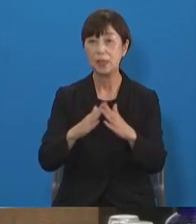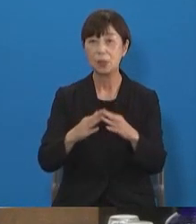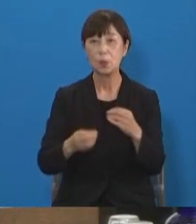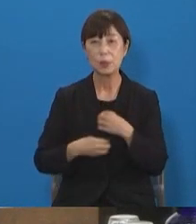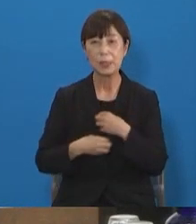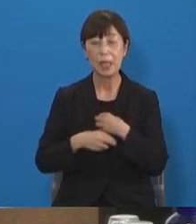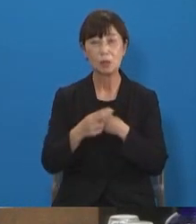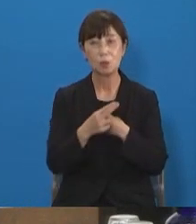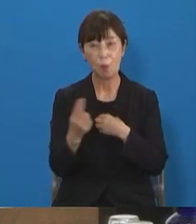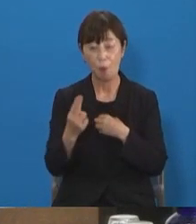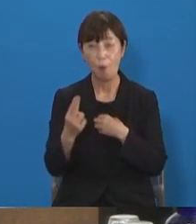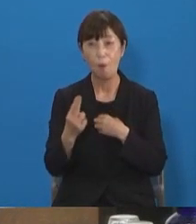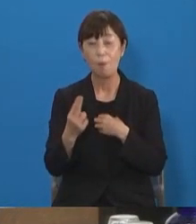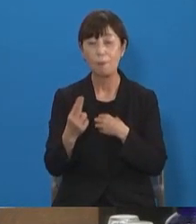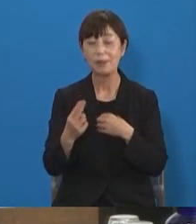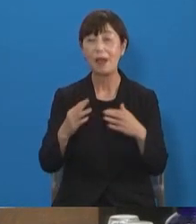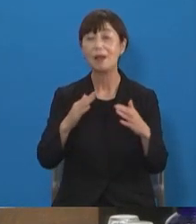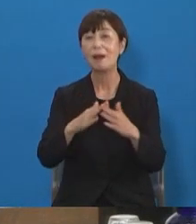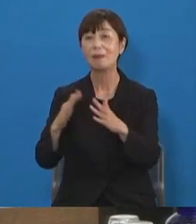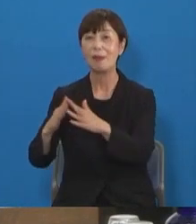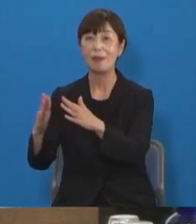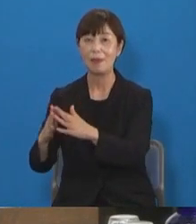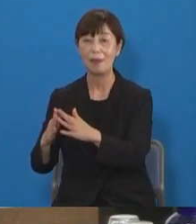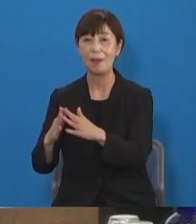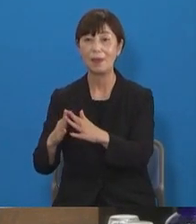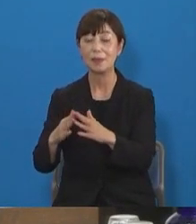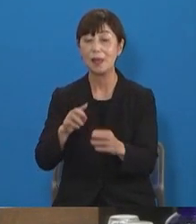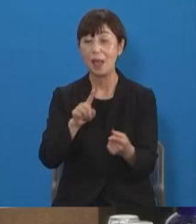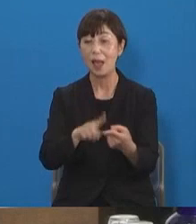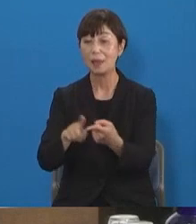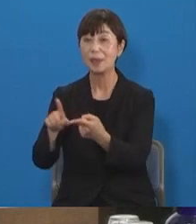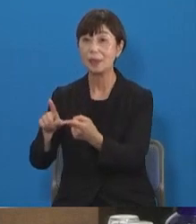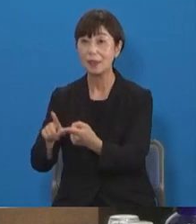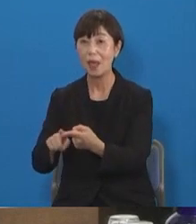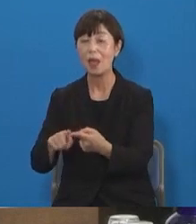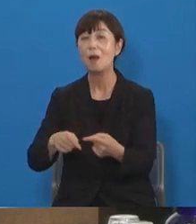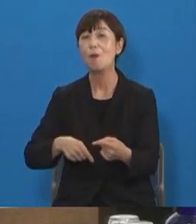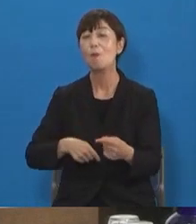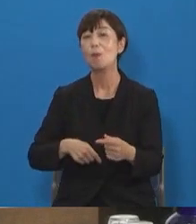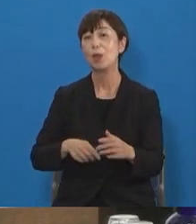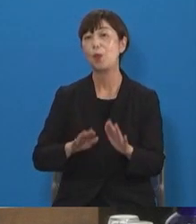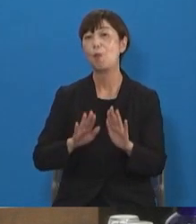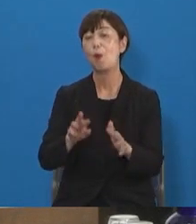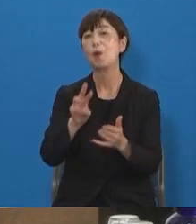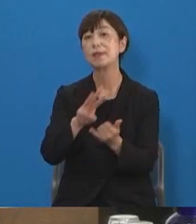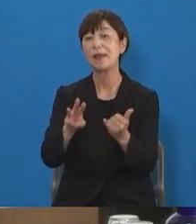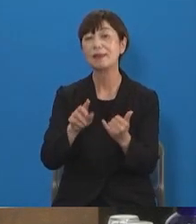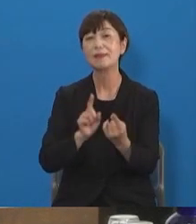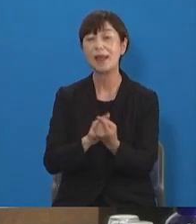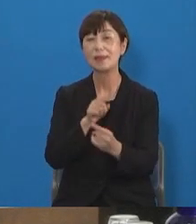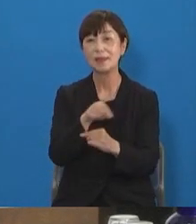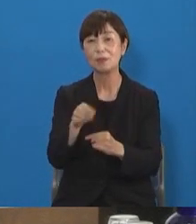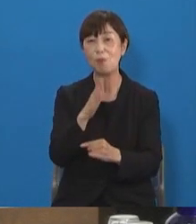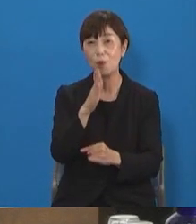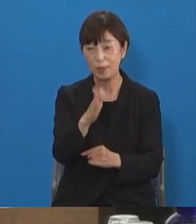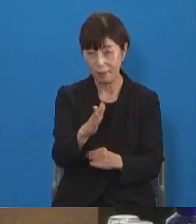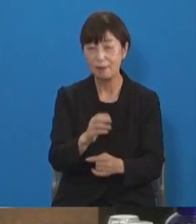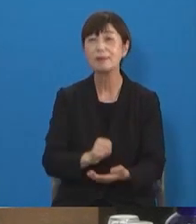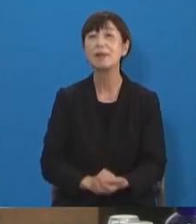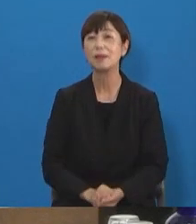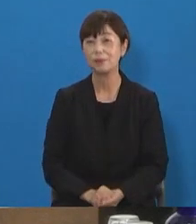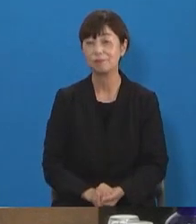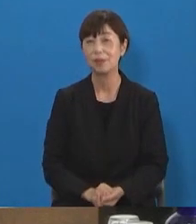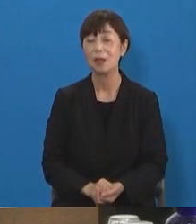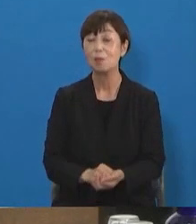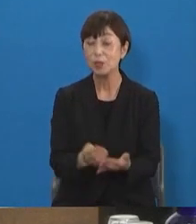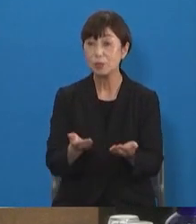各家庭の事情に応じた防災対策を呼びかけているところです。また大規模災害発生時の避難所は、マン